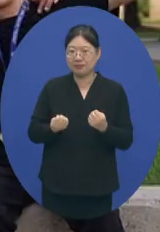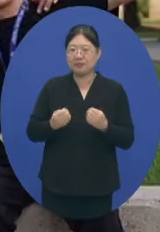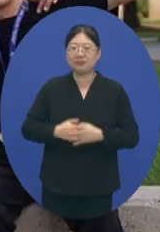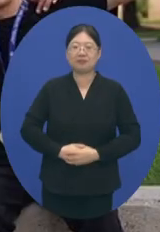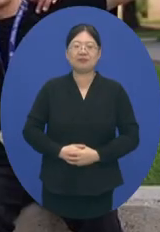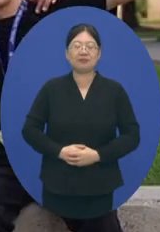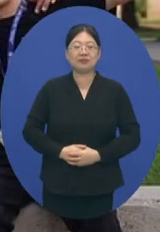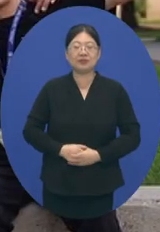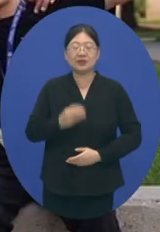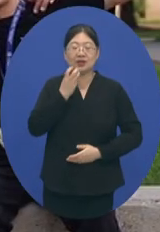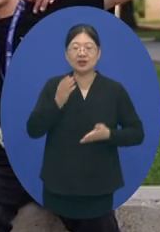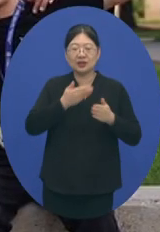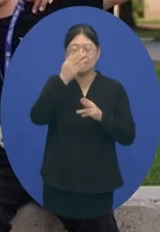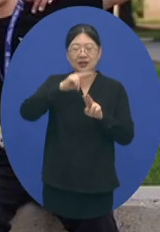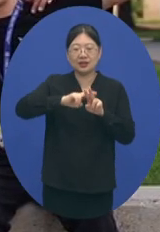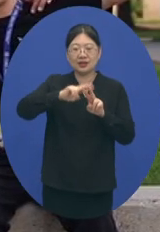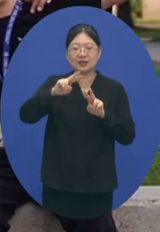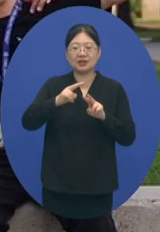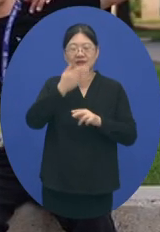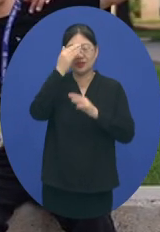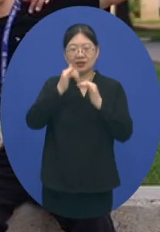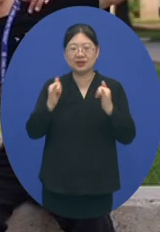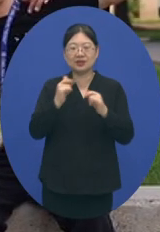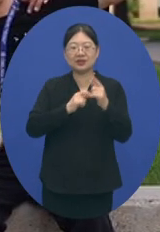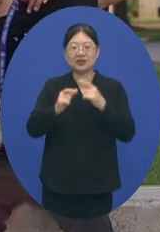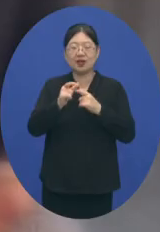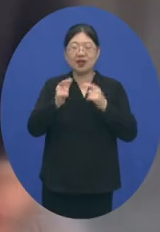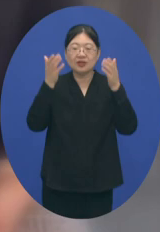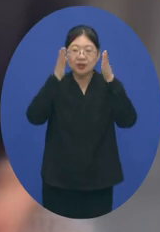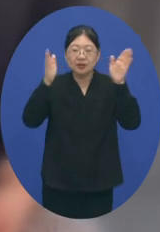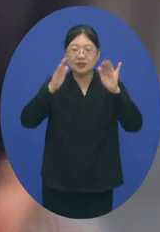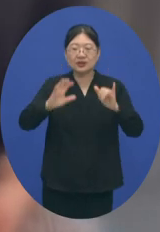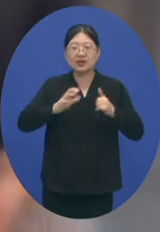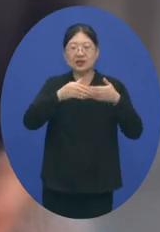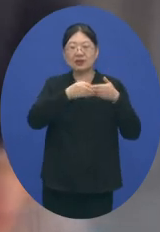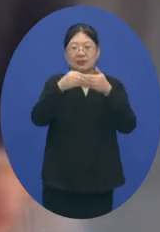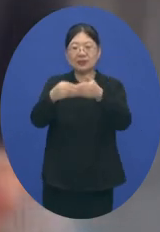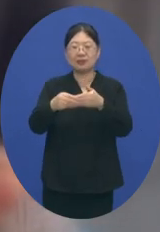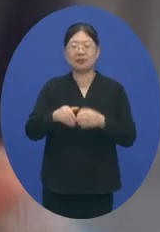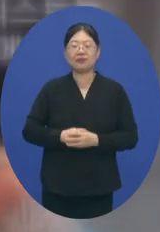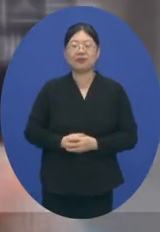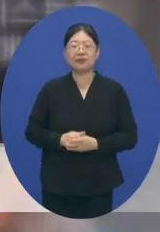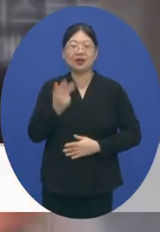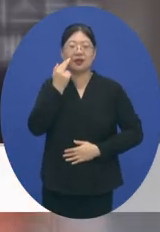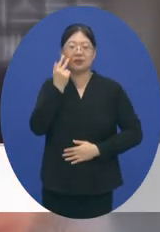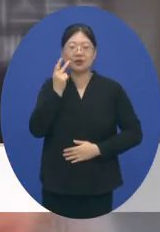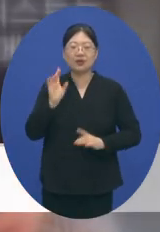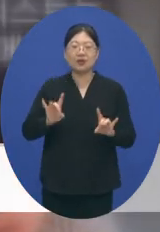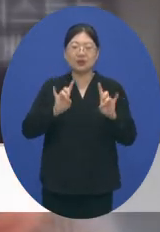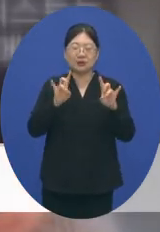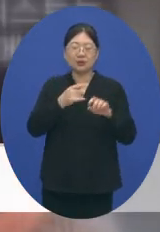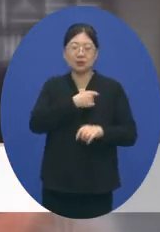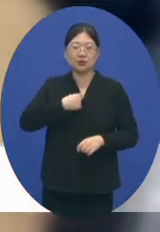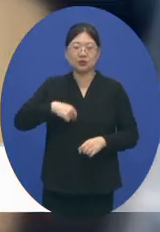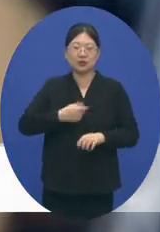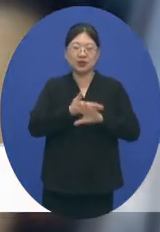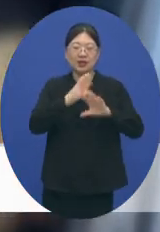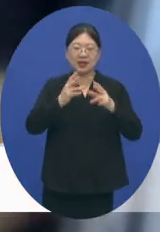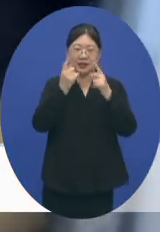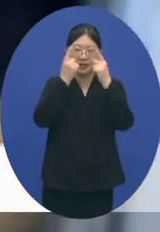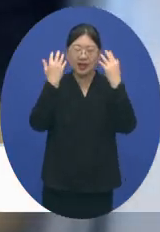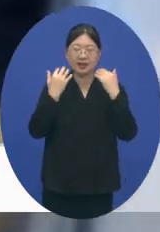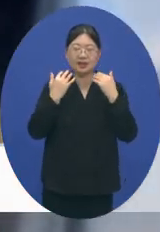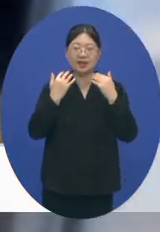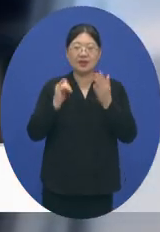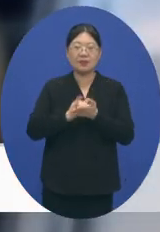많았고. 경기 청년 사다리는 청년들을 더 넓은 세상으로 데려갔습니다. 미국, 호주, 중국 등의 해외 대학으로